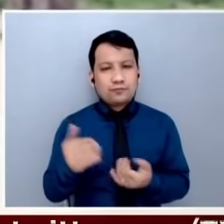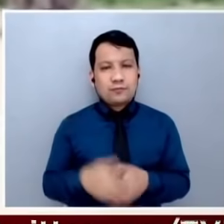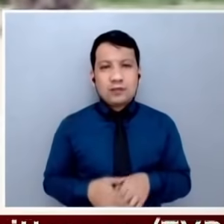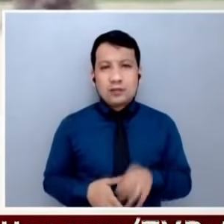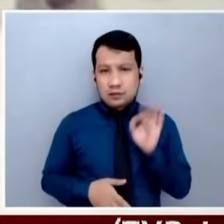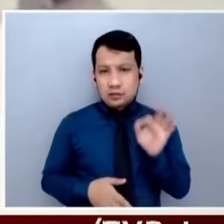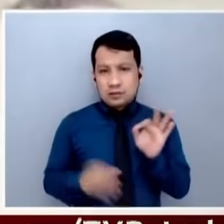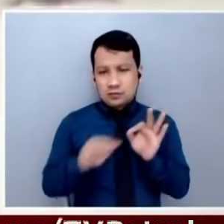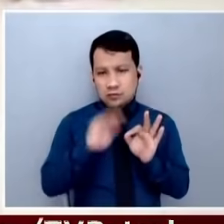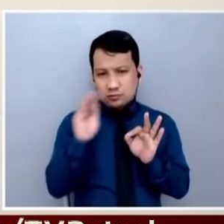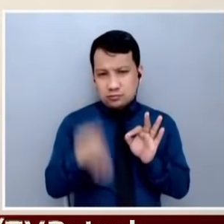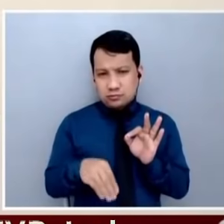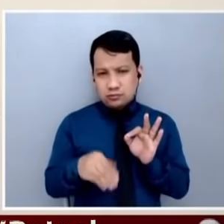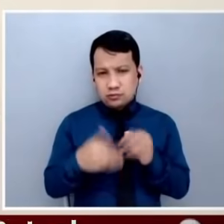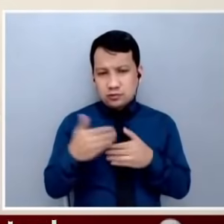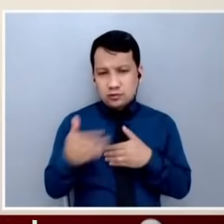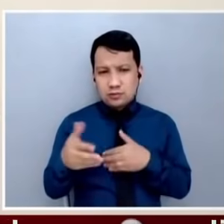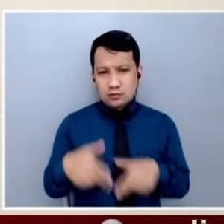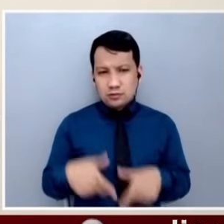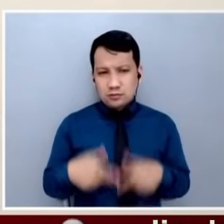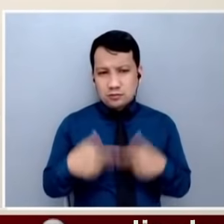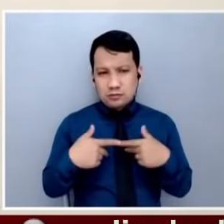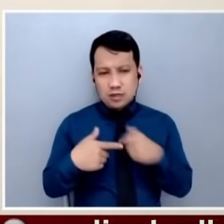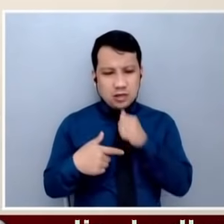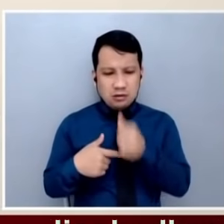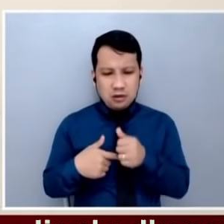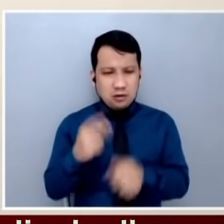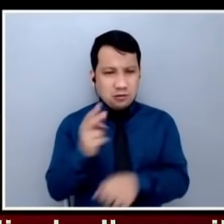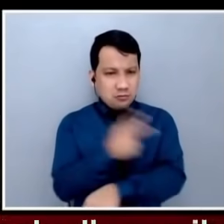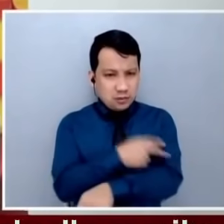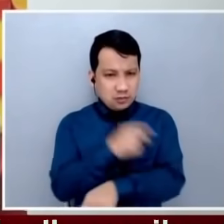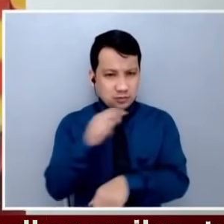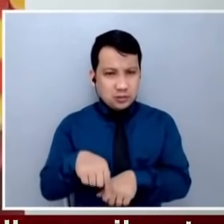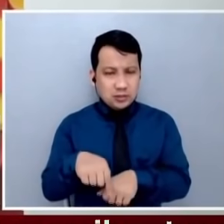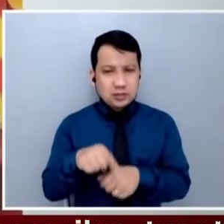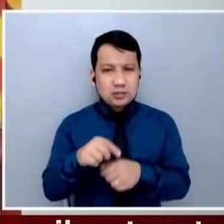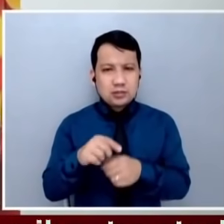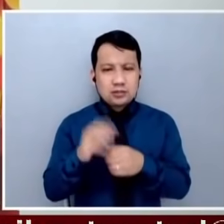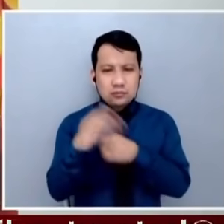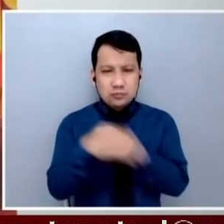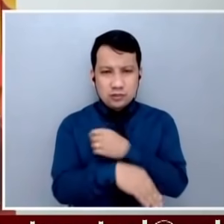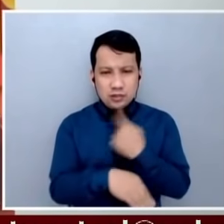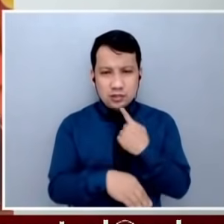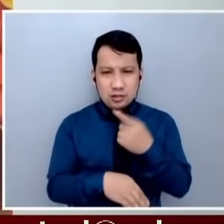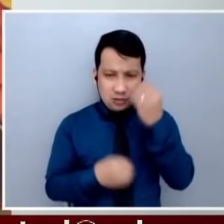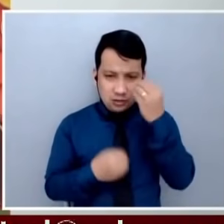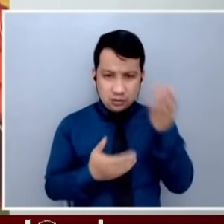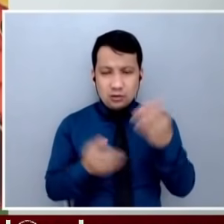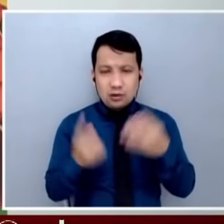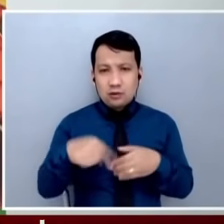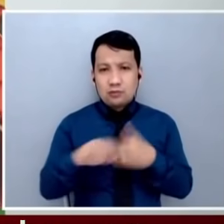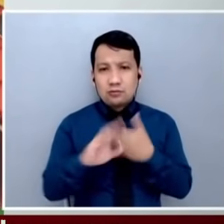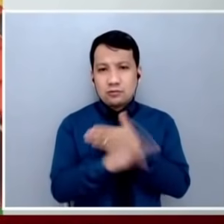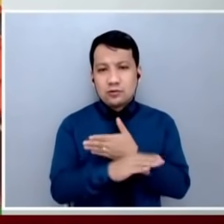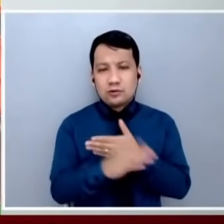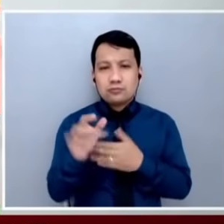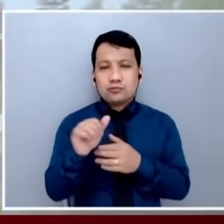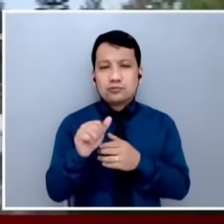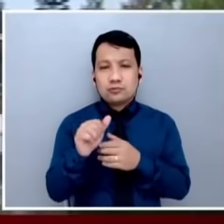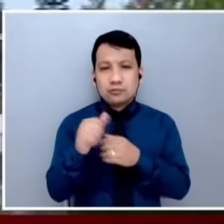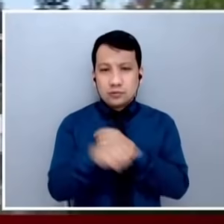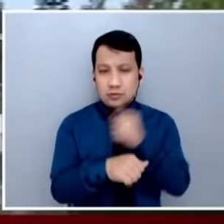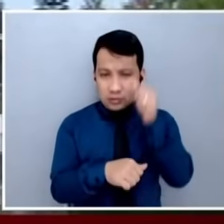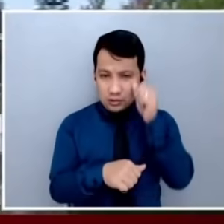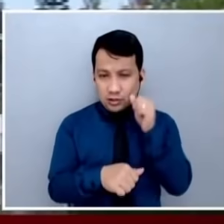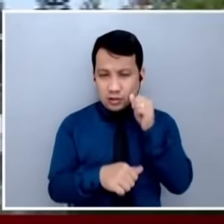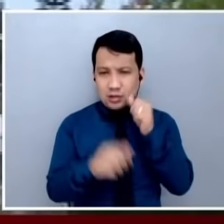ng mga tourism workers at residente ang fully vaccinated sa Boracay. Samantala, balik operasyon na ang piling adult attraction sa Sky